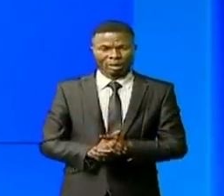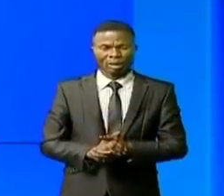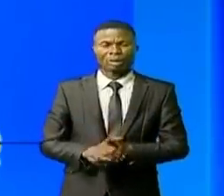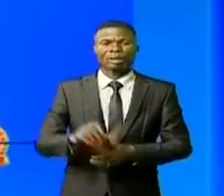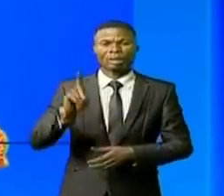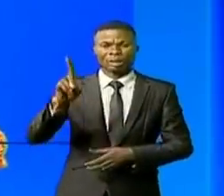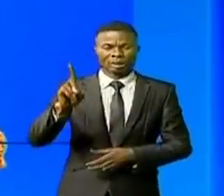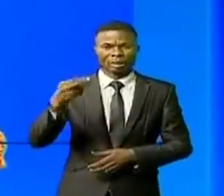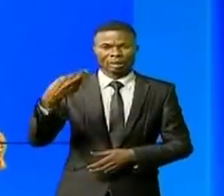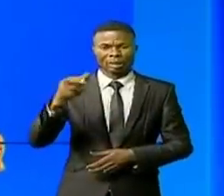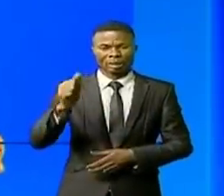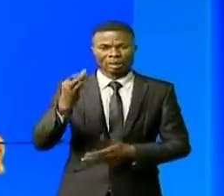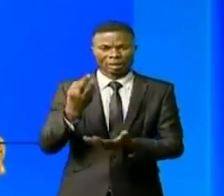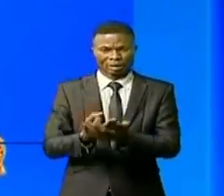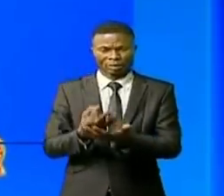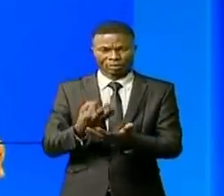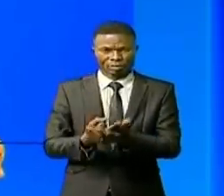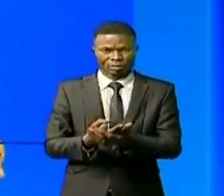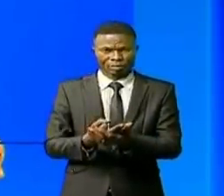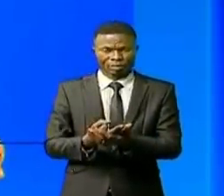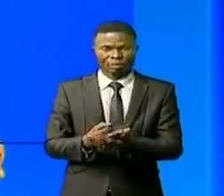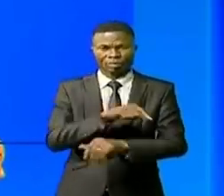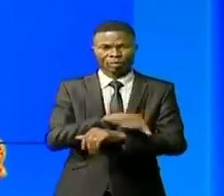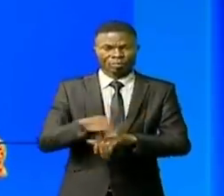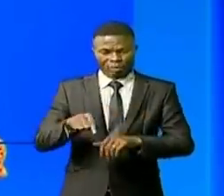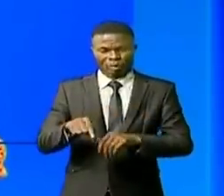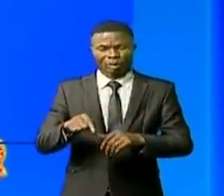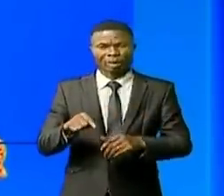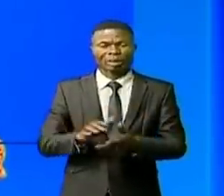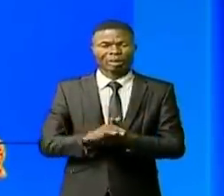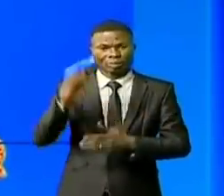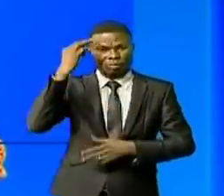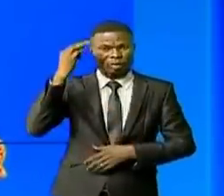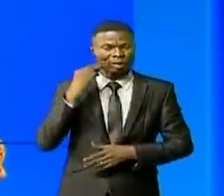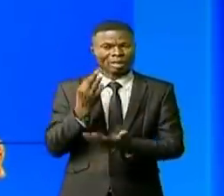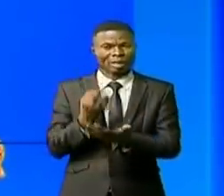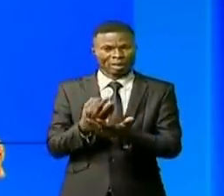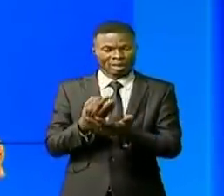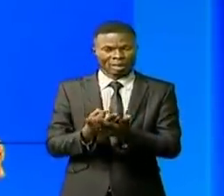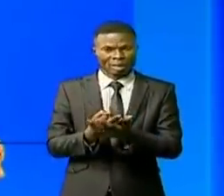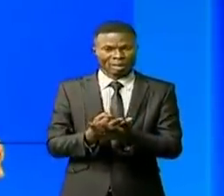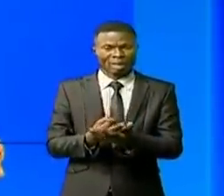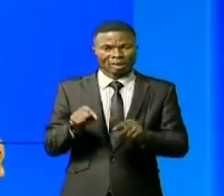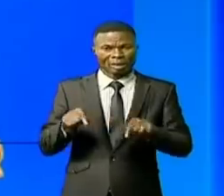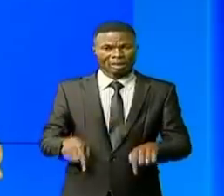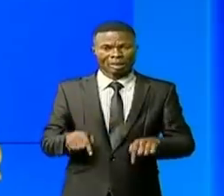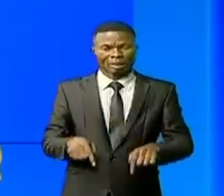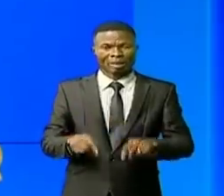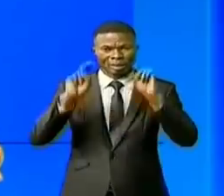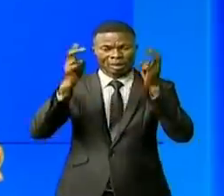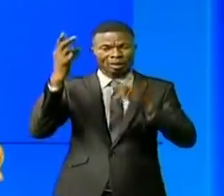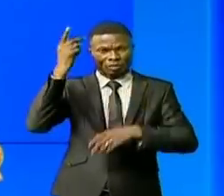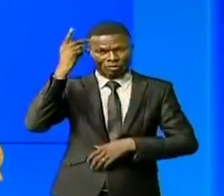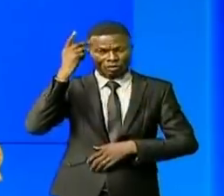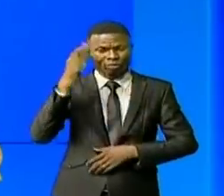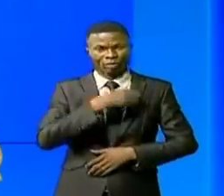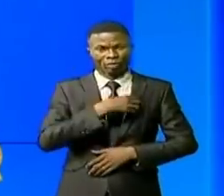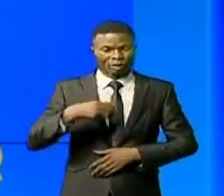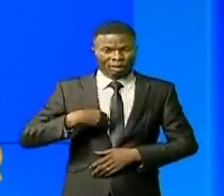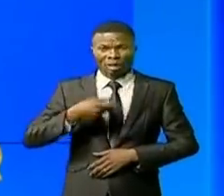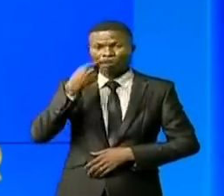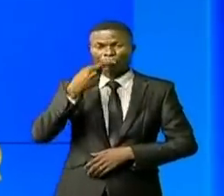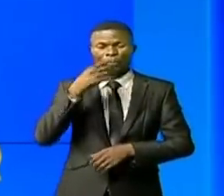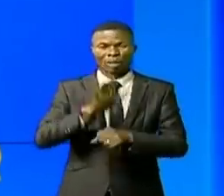réglementation financière du ministère, un service du ministère de Finances. Ici, les femmes ont discuté